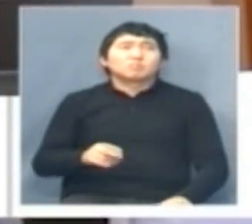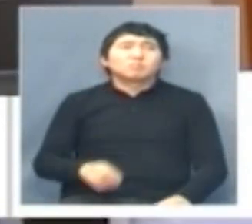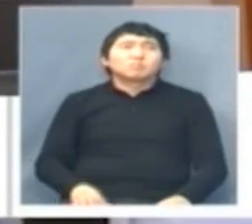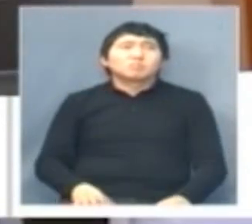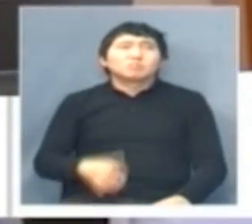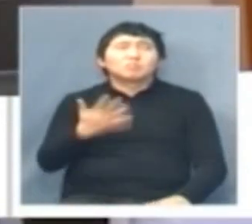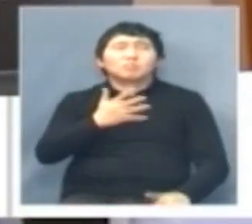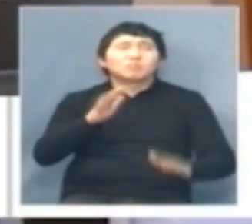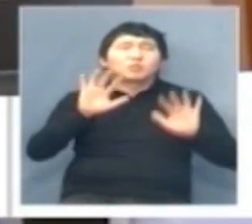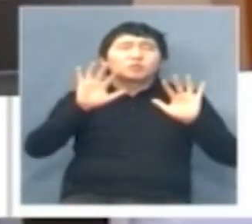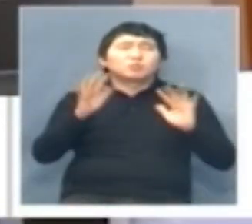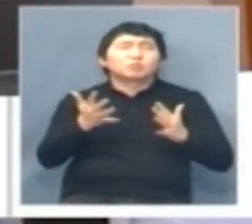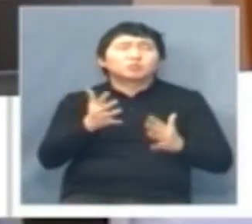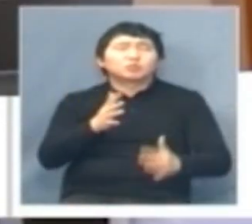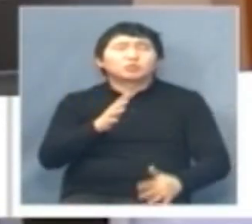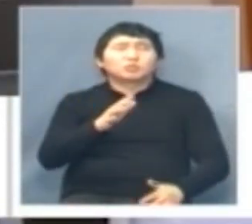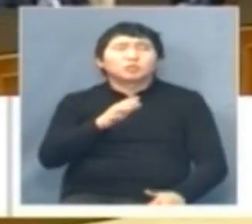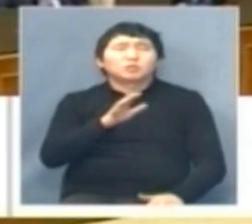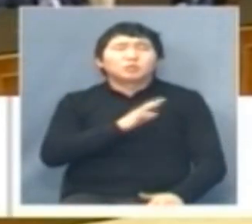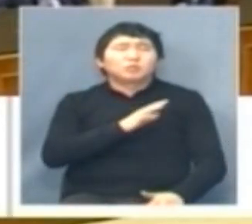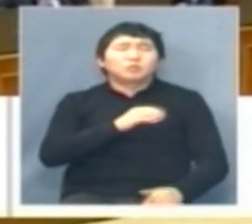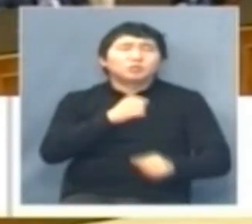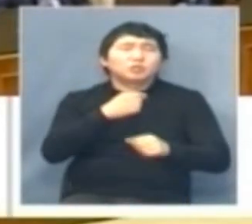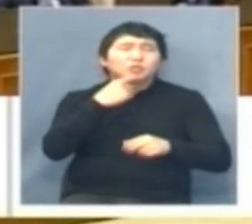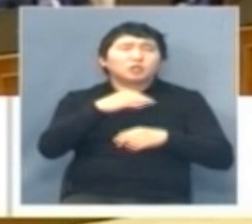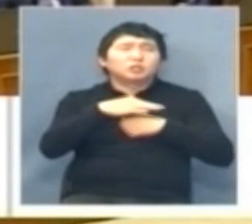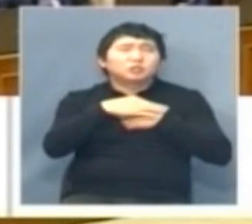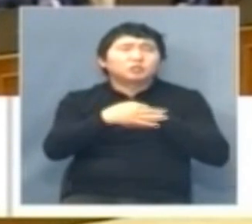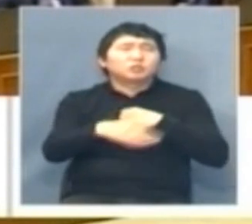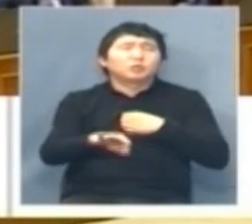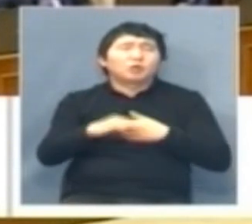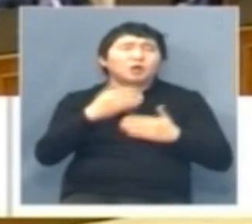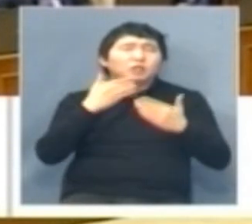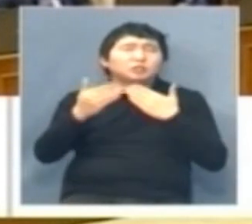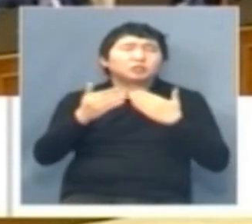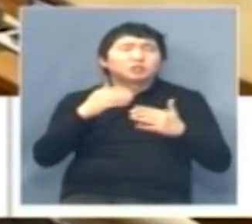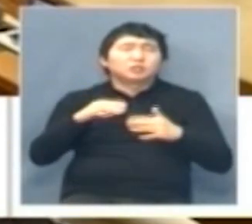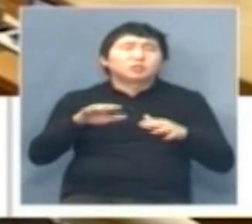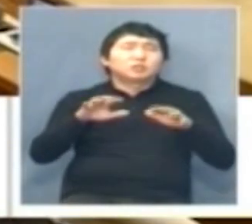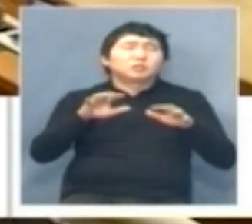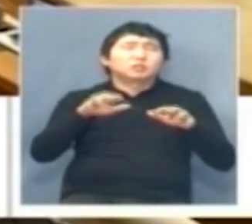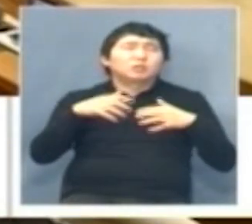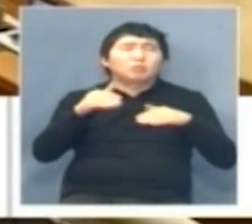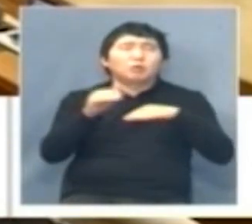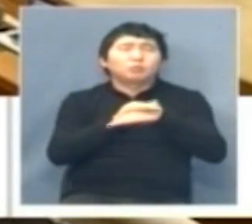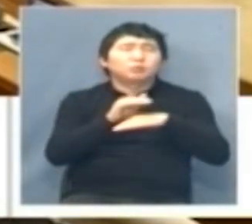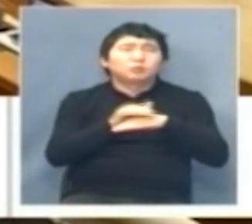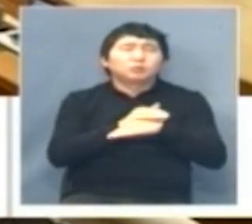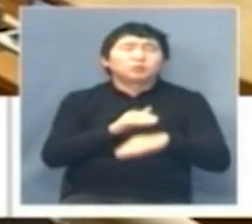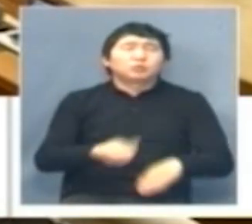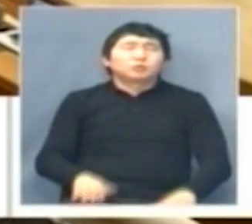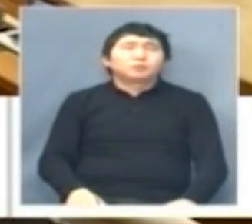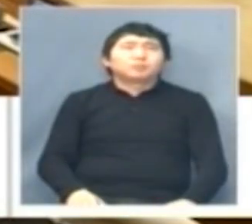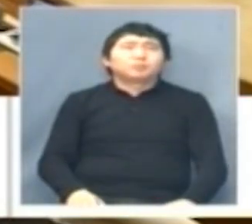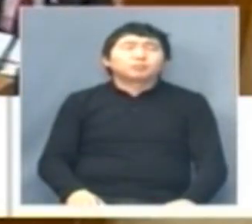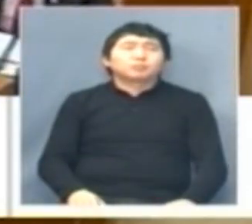случаи являются жестоким обращением. Ряд поправок направлен на закрепление ответственности владельцев домашних животных по соблюдению санитарных норм при их содержании и